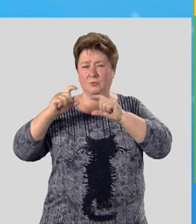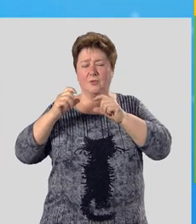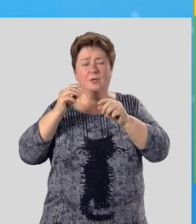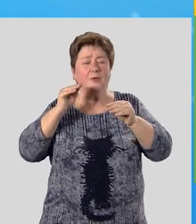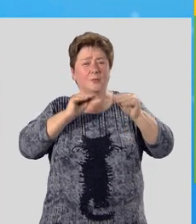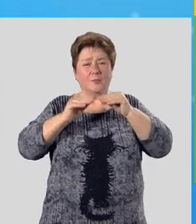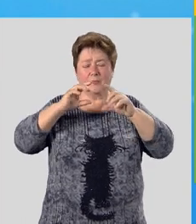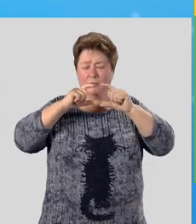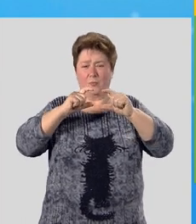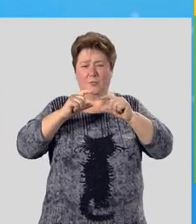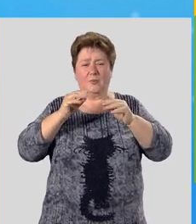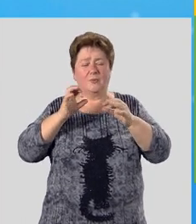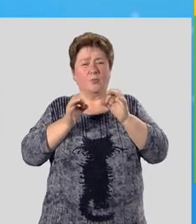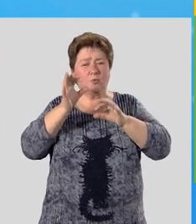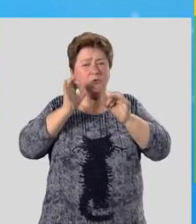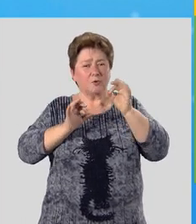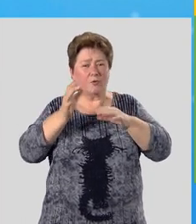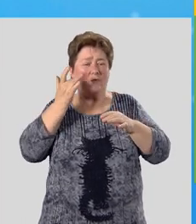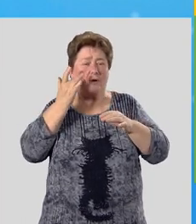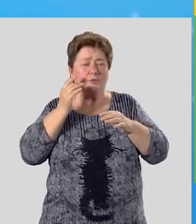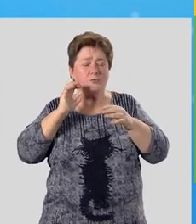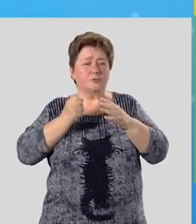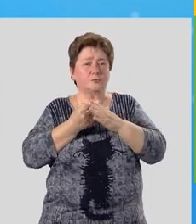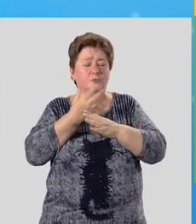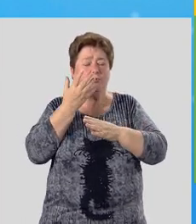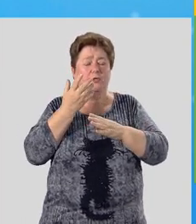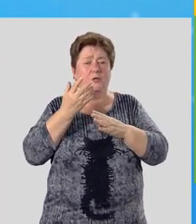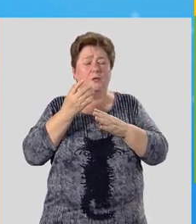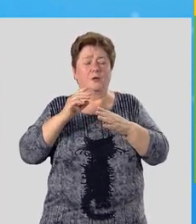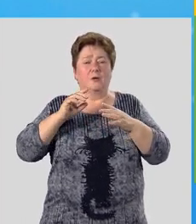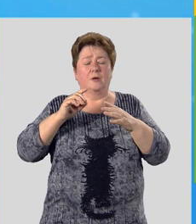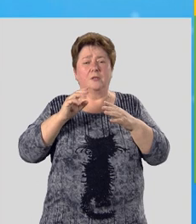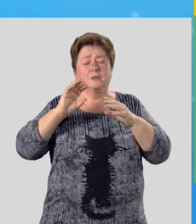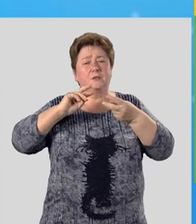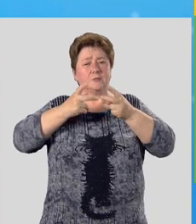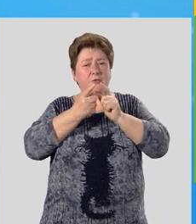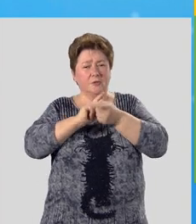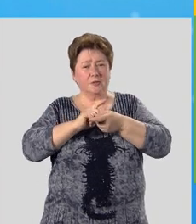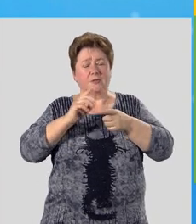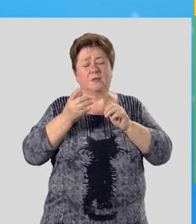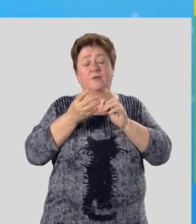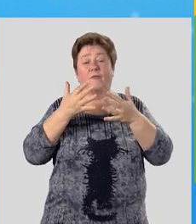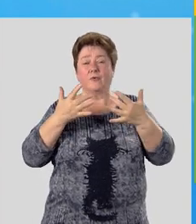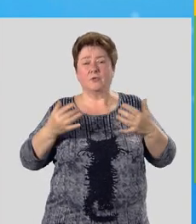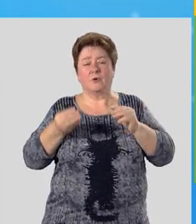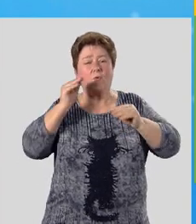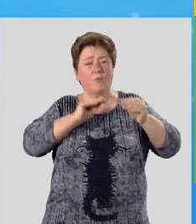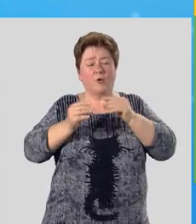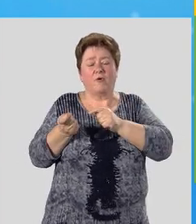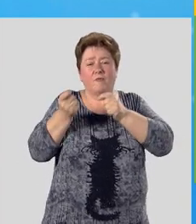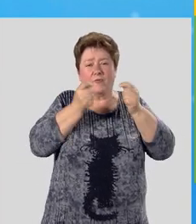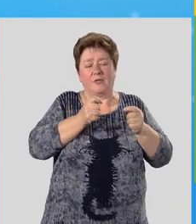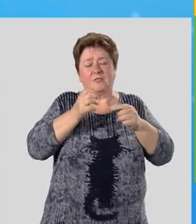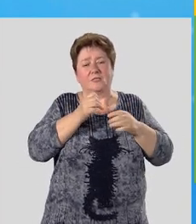уплощенных дисков и пузырьков. Здесь происходит накопление синтезируемых веществ, их упаковка и вынос